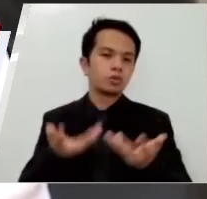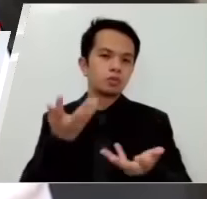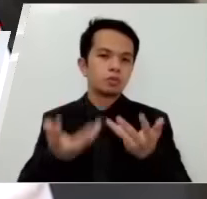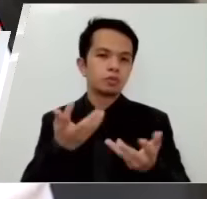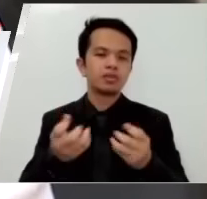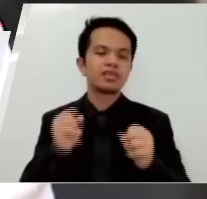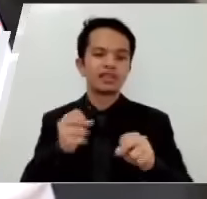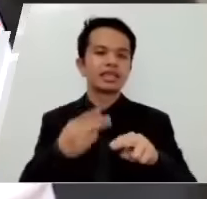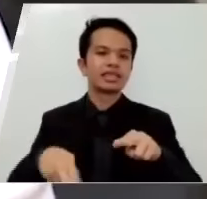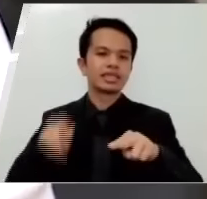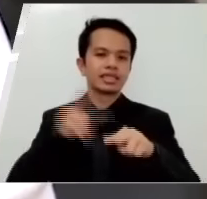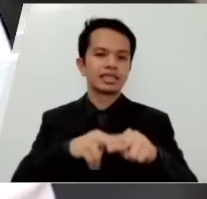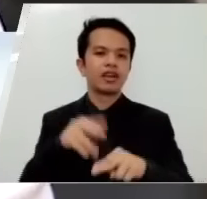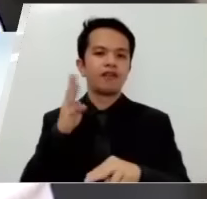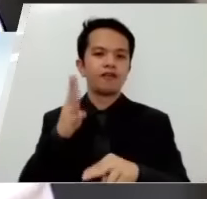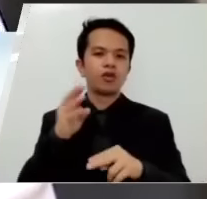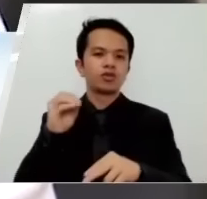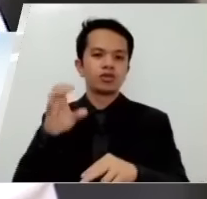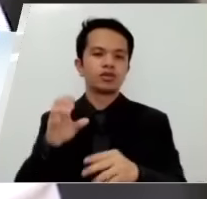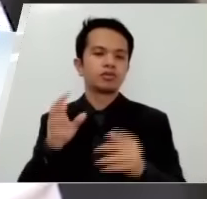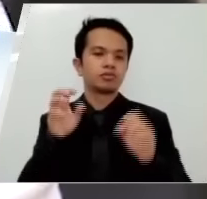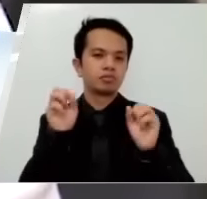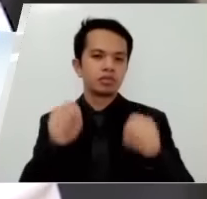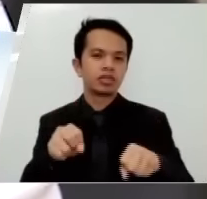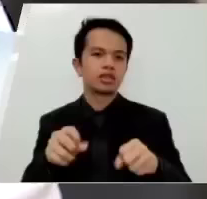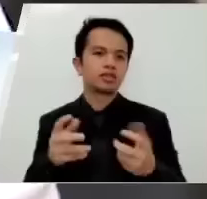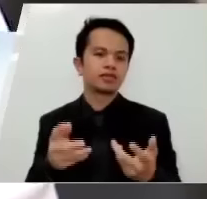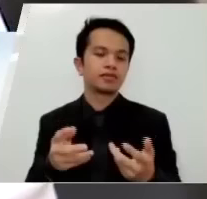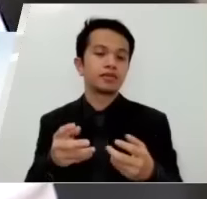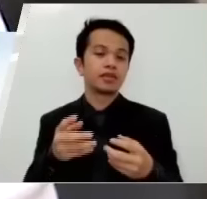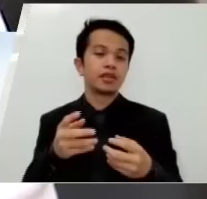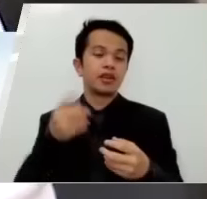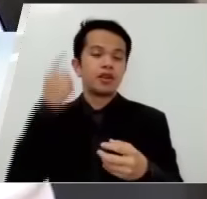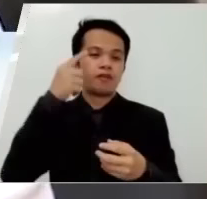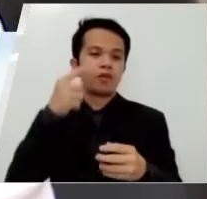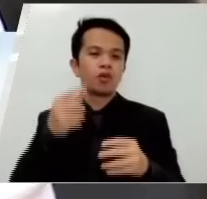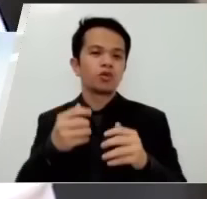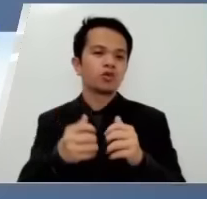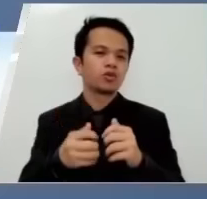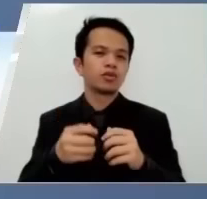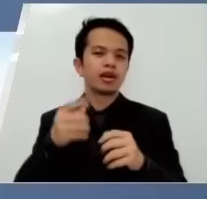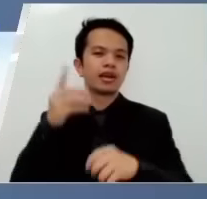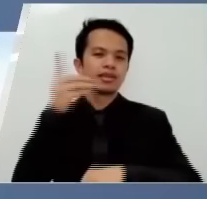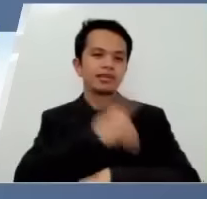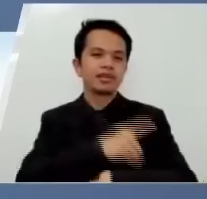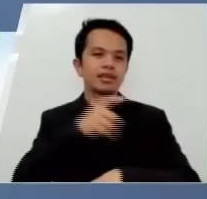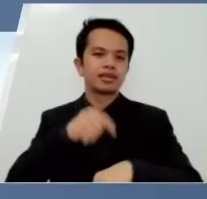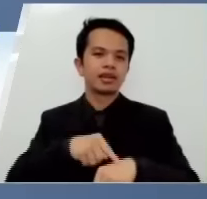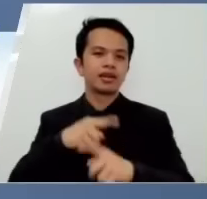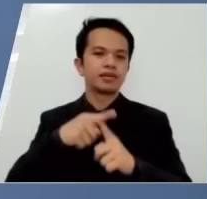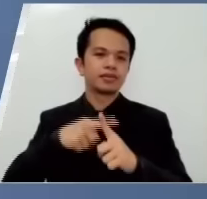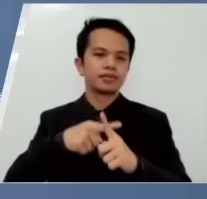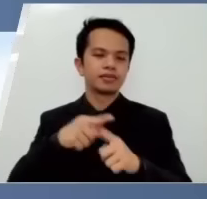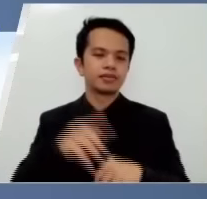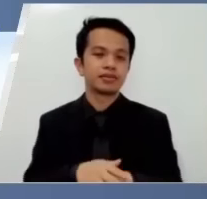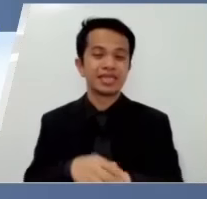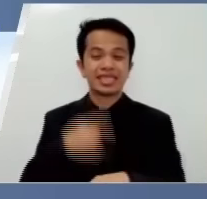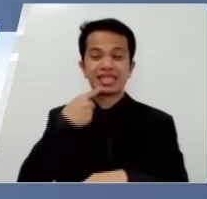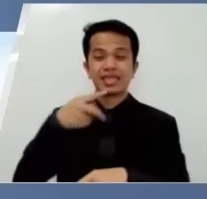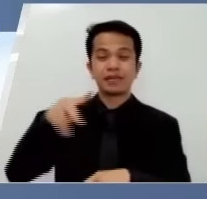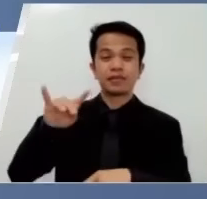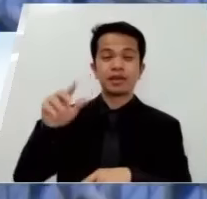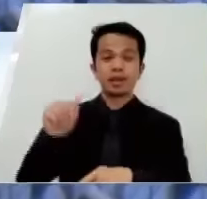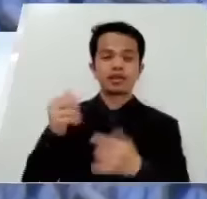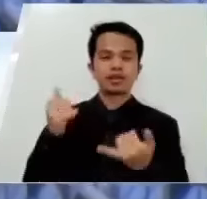40 degrees ang possible po in terms of maximum daytime temperature. Kaya sabi ng PAGASA, merong